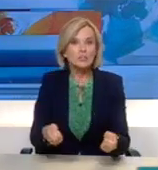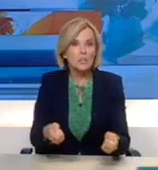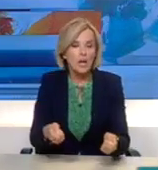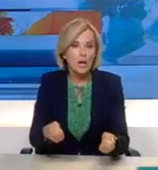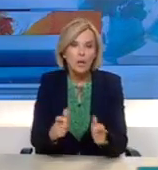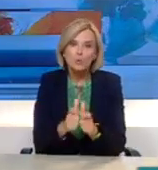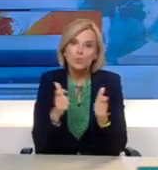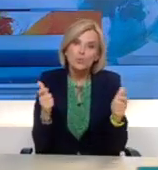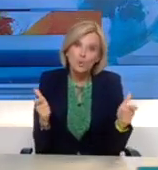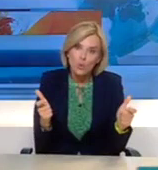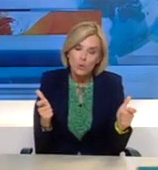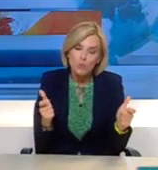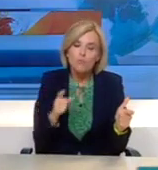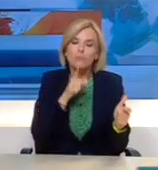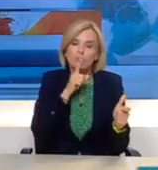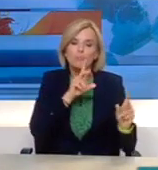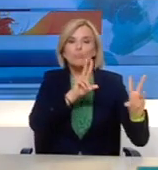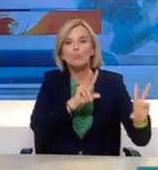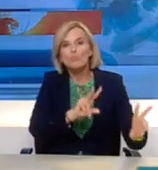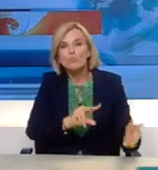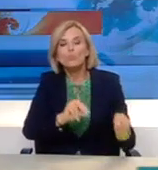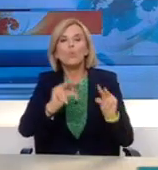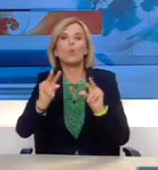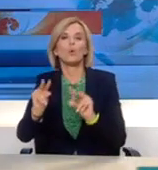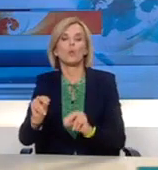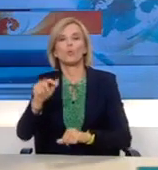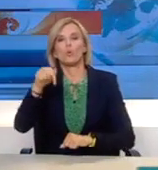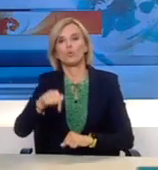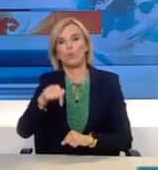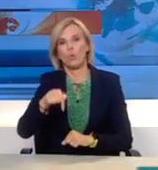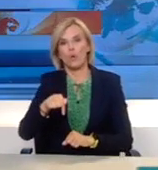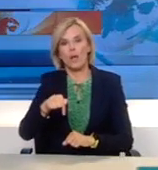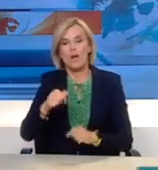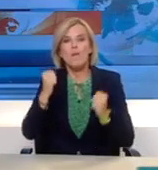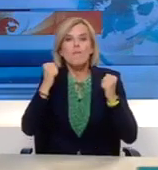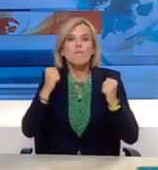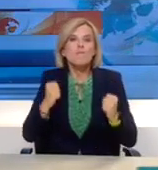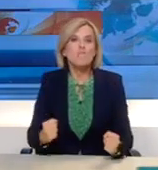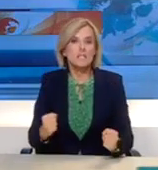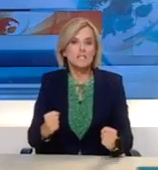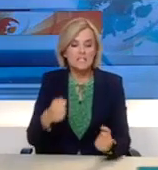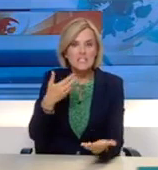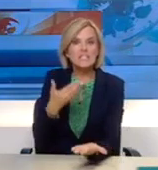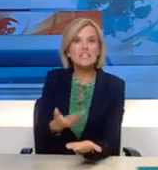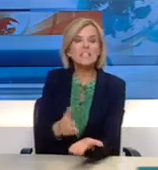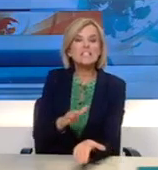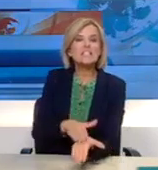πώς να πω, ελάχιστα έτσι στέρεα και απόλυτα στοιχεία, αλλά παρόλα αυτά πάρθηκε